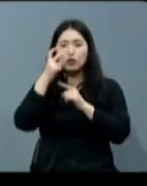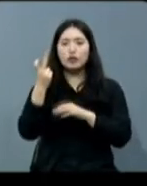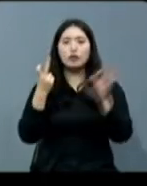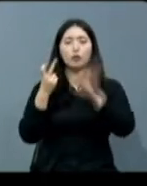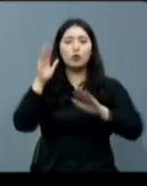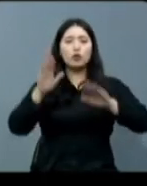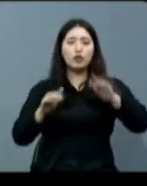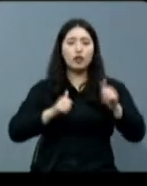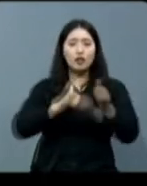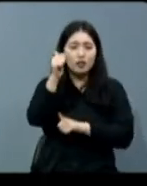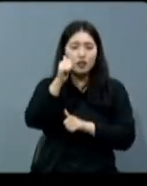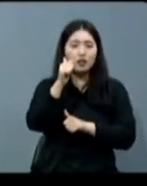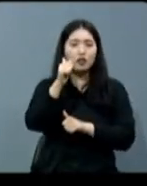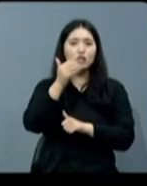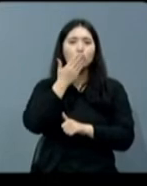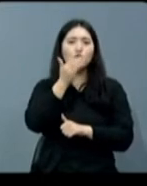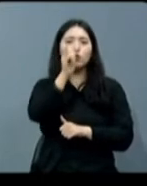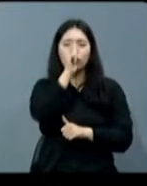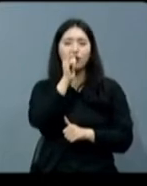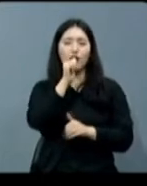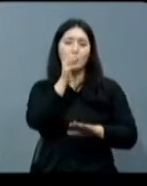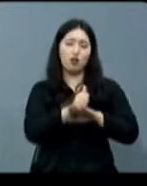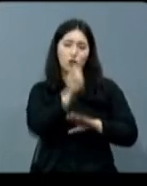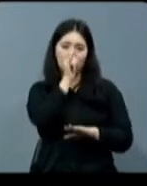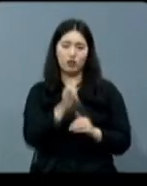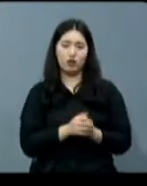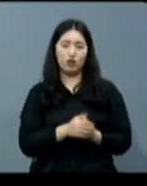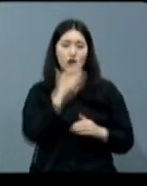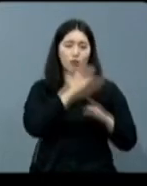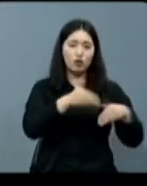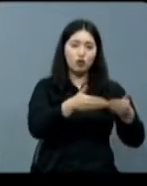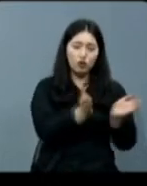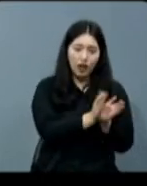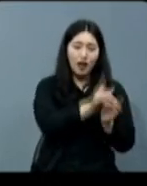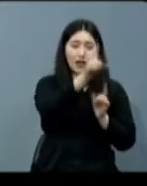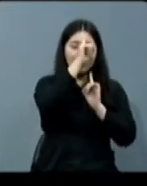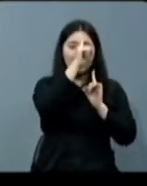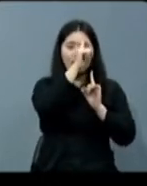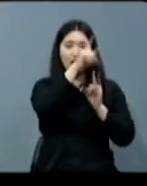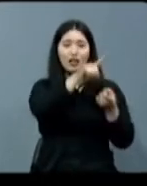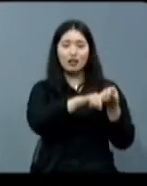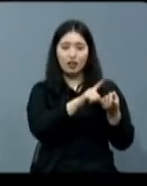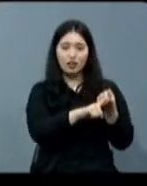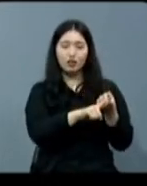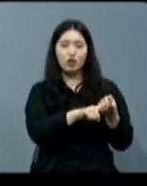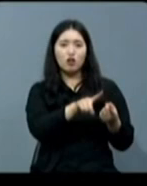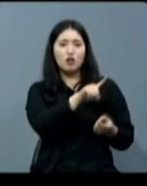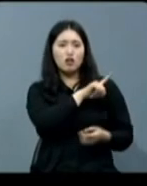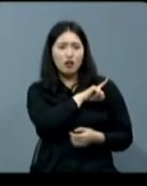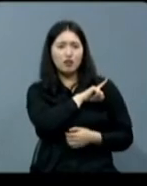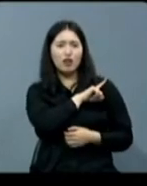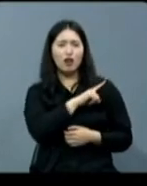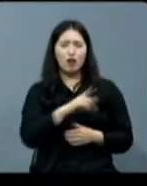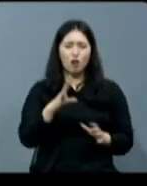12% 차이로 이기는 것으로 되어 있습니다. 민주당과 이재명이 가장 까탈하고